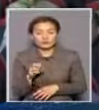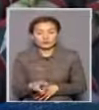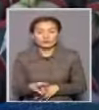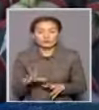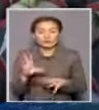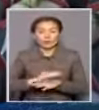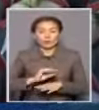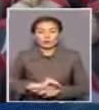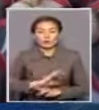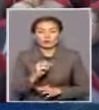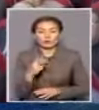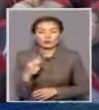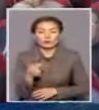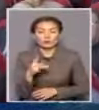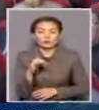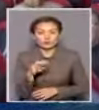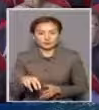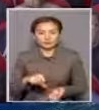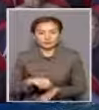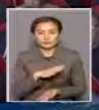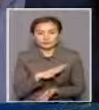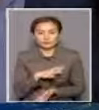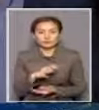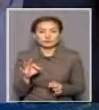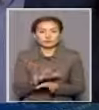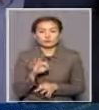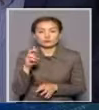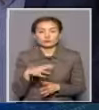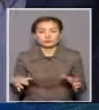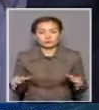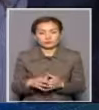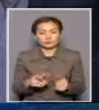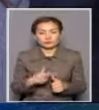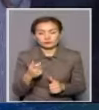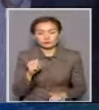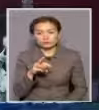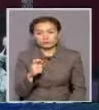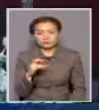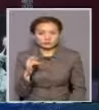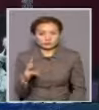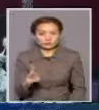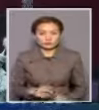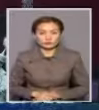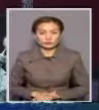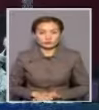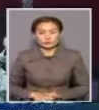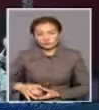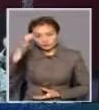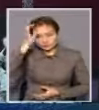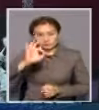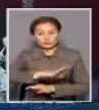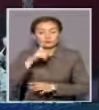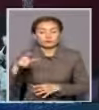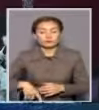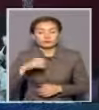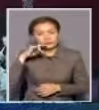вечера», «Волга» и «Урал». В концерте приняли участие артисты областной филармонии имени Нурмухана Жантурина и академический